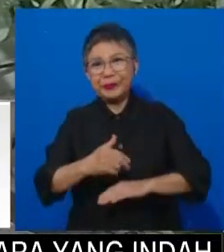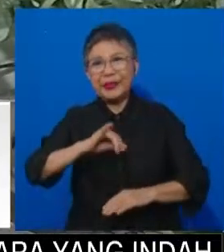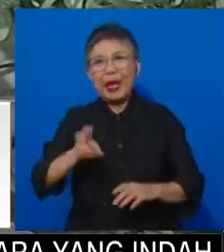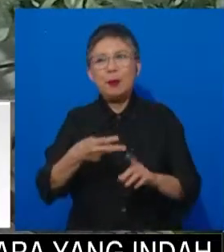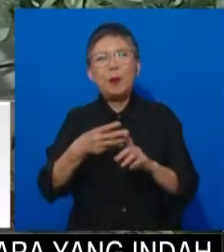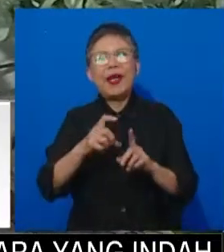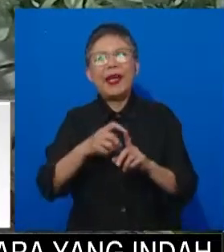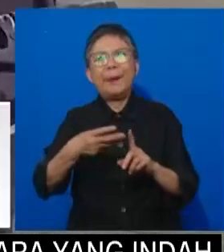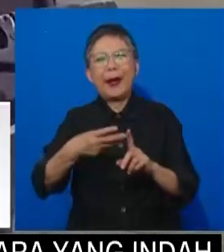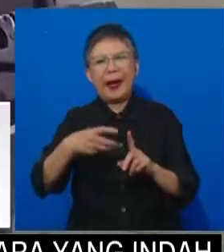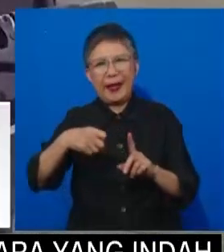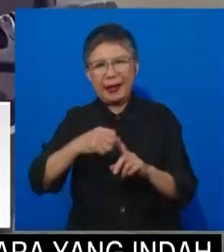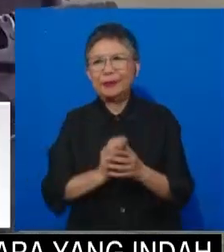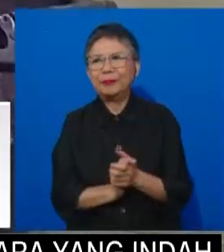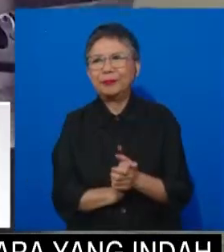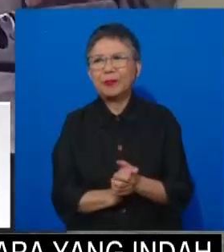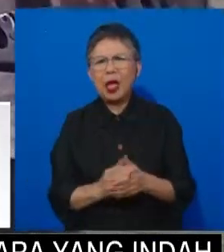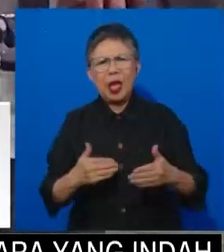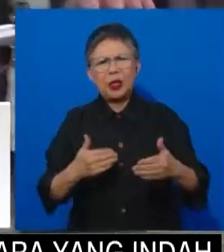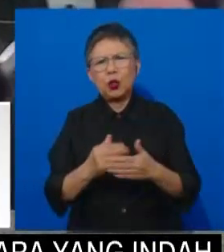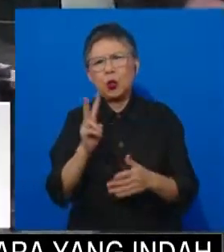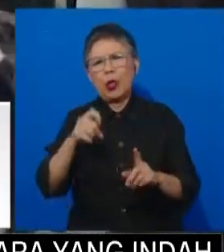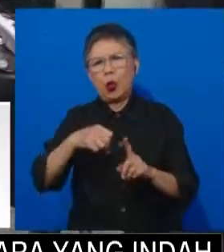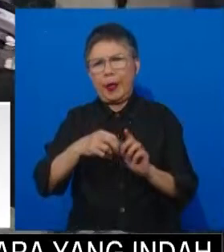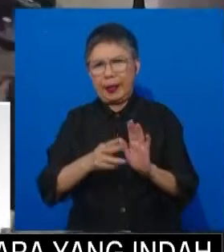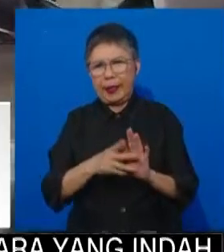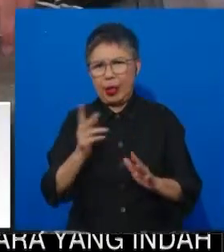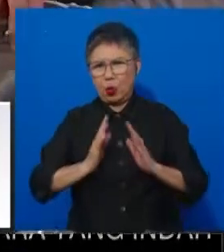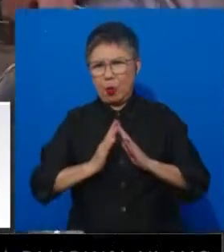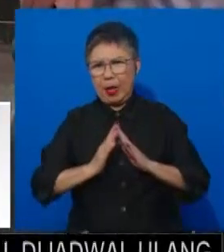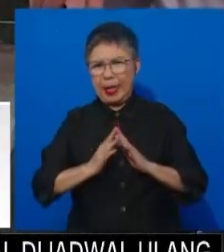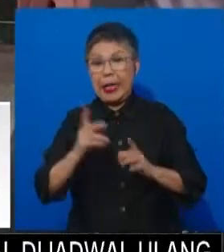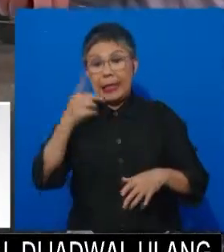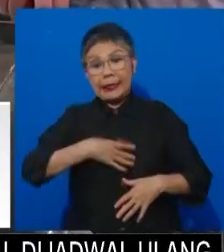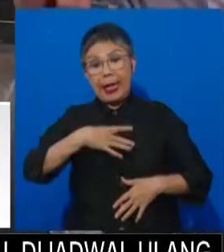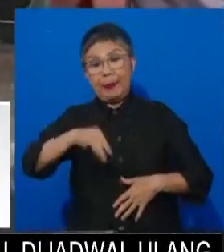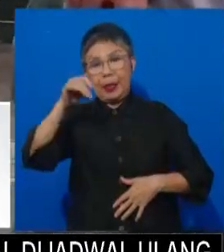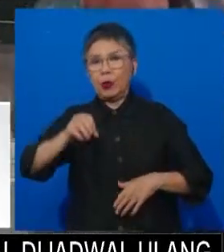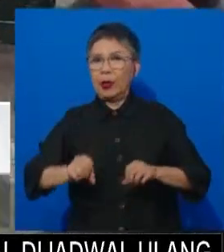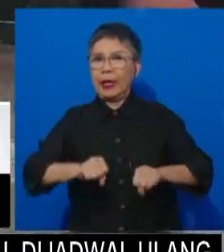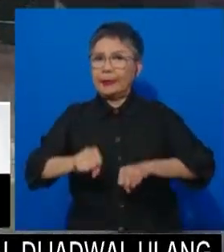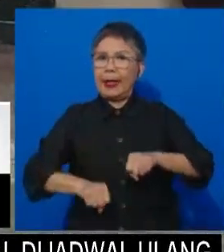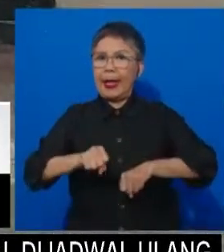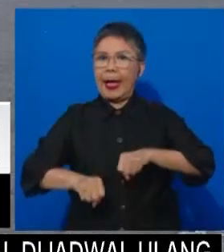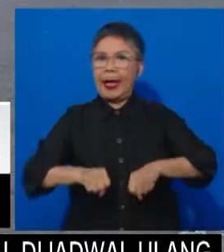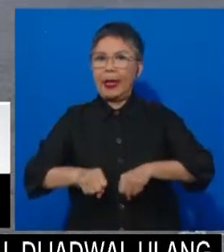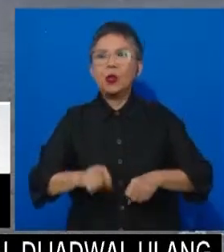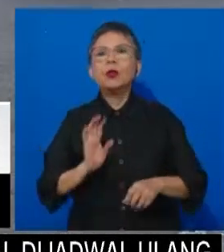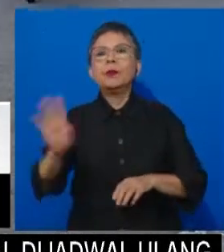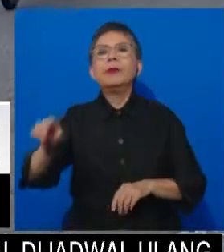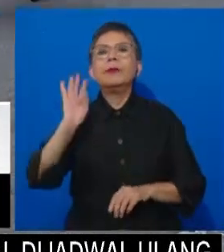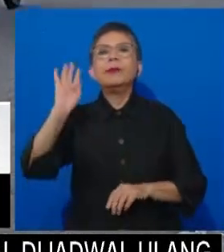Jarak antara rumah dan stasiun LRT hanya 2 km, maka sepeda jadi pilihan saya untuk berangkat ke kantor kali